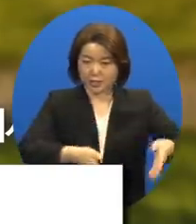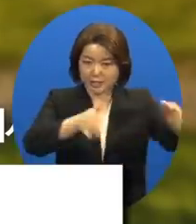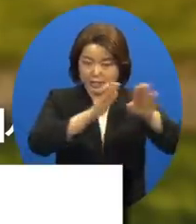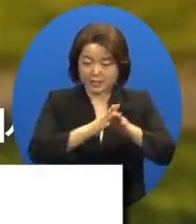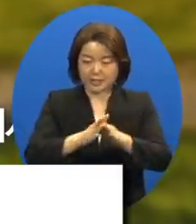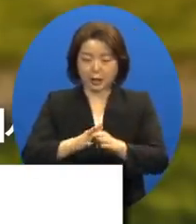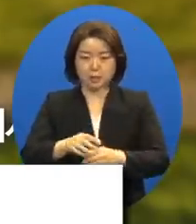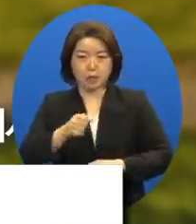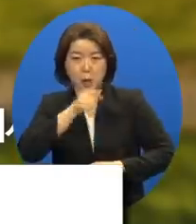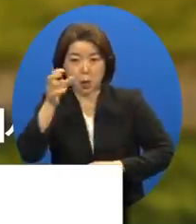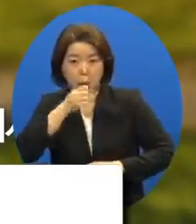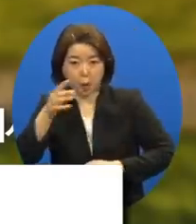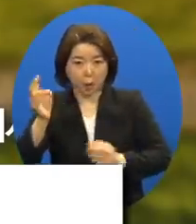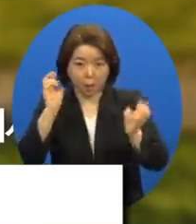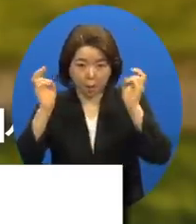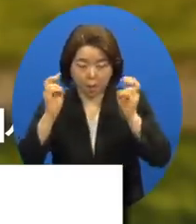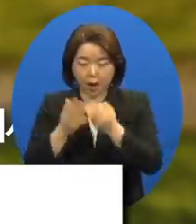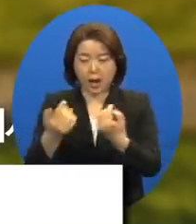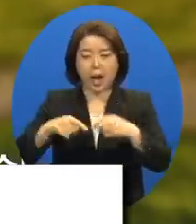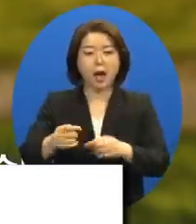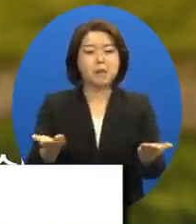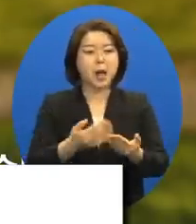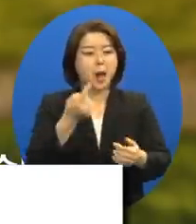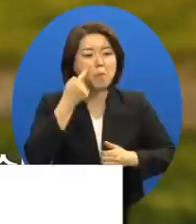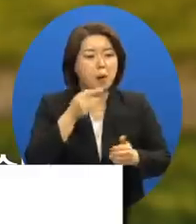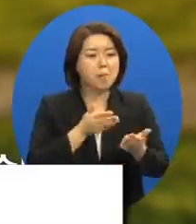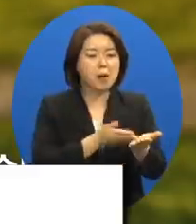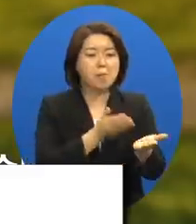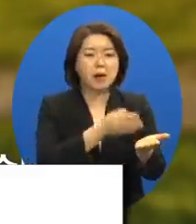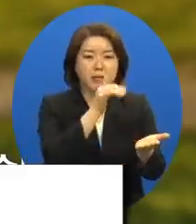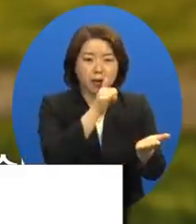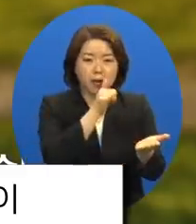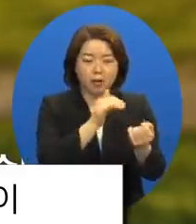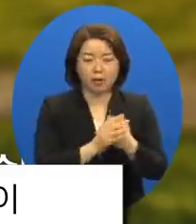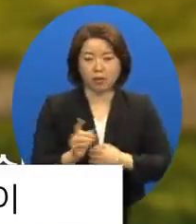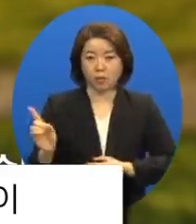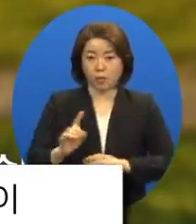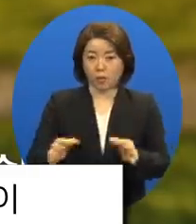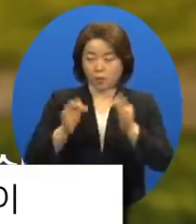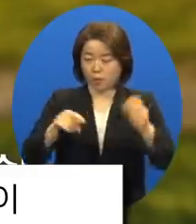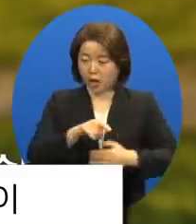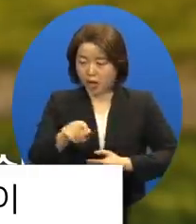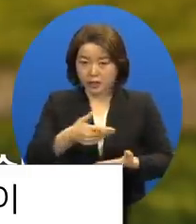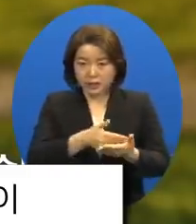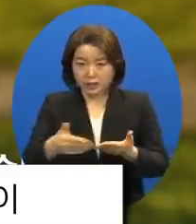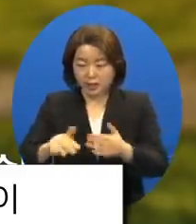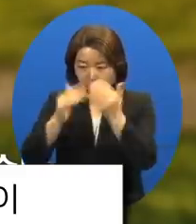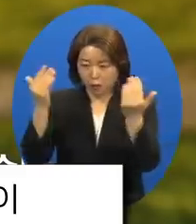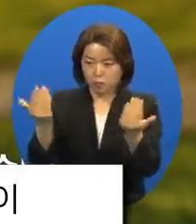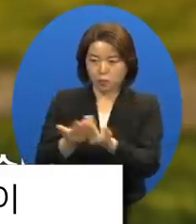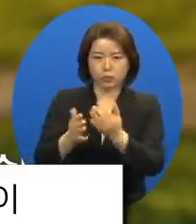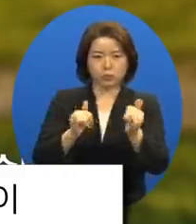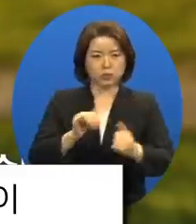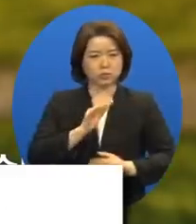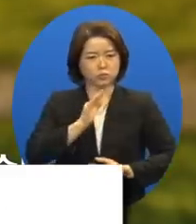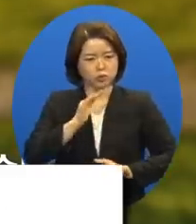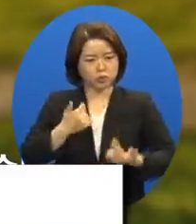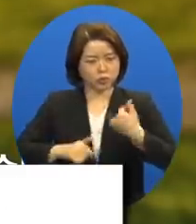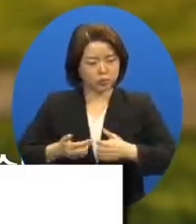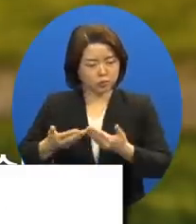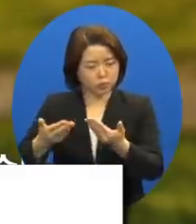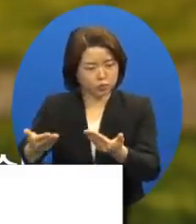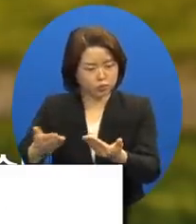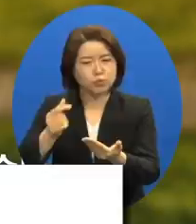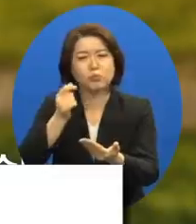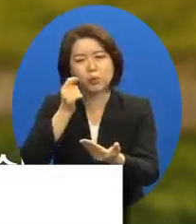함께 이 해보자는 제안을 받기도 하였습니다 그러나 어느 순간 그런 그림들이 모든 사람에게 진정한 기쁨을 주는 것이 될 수